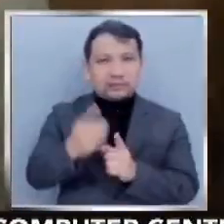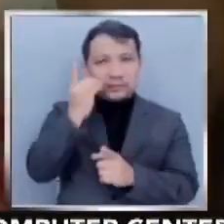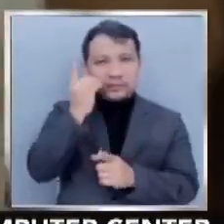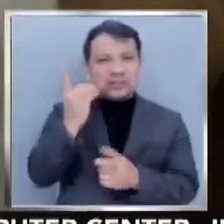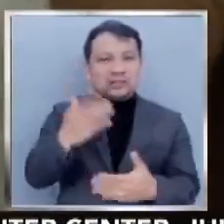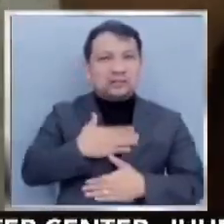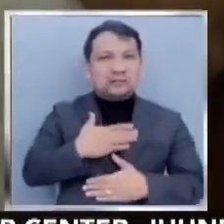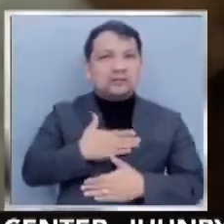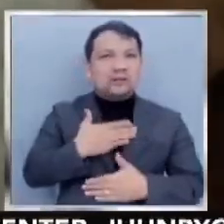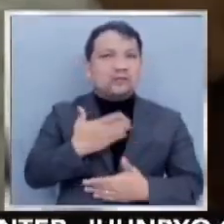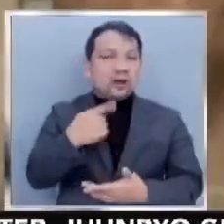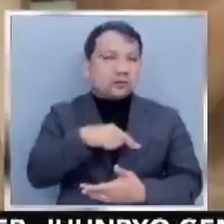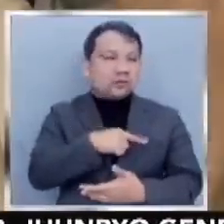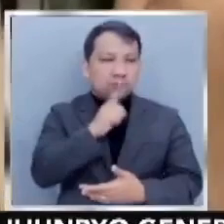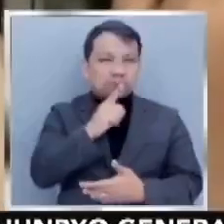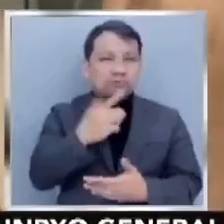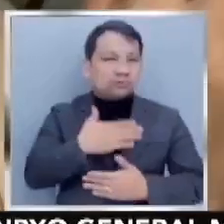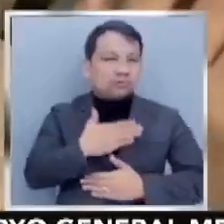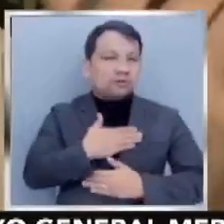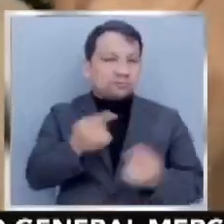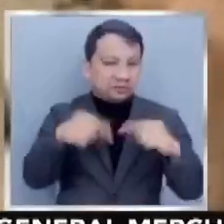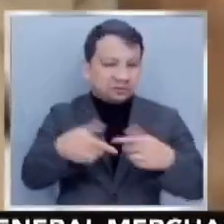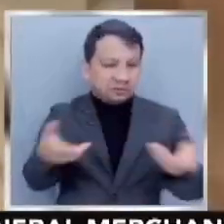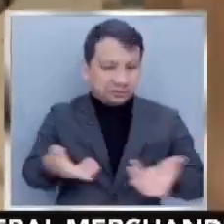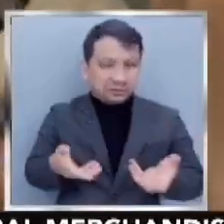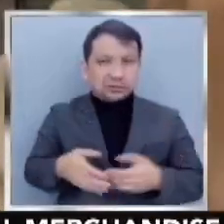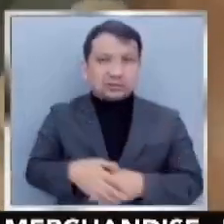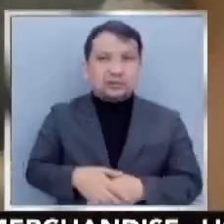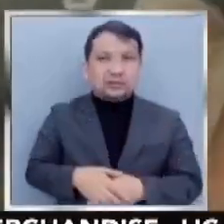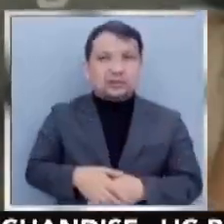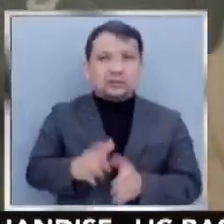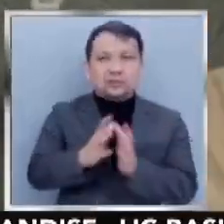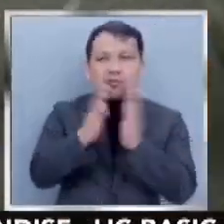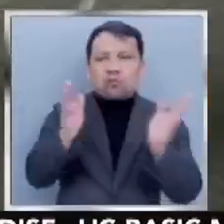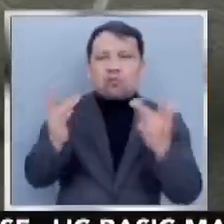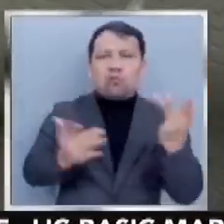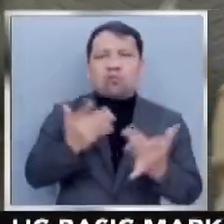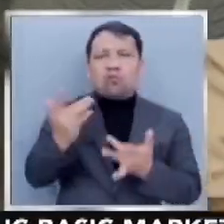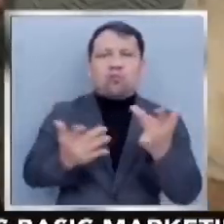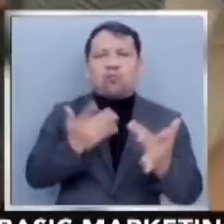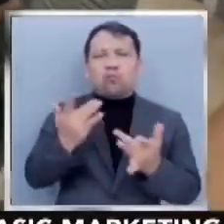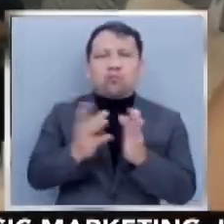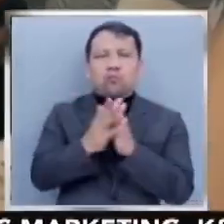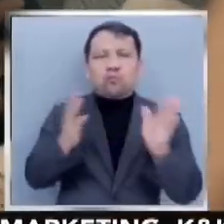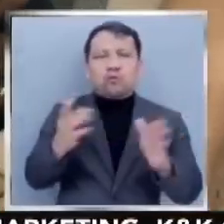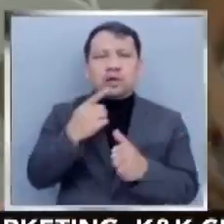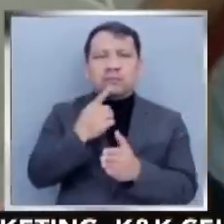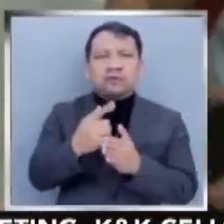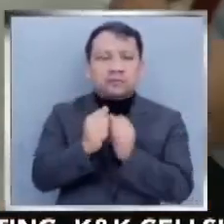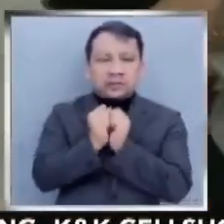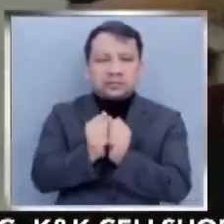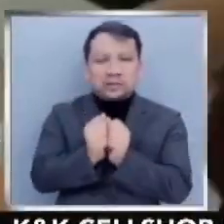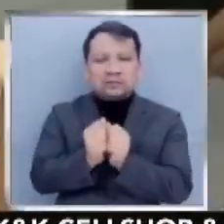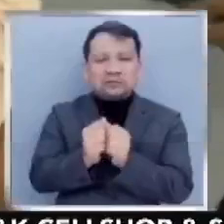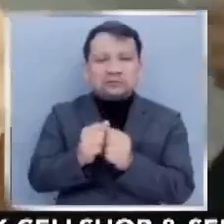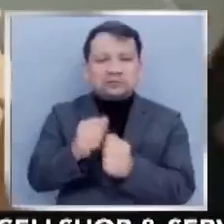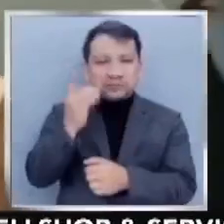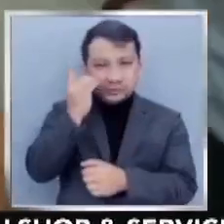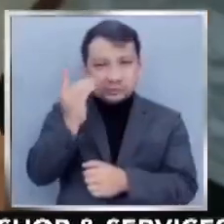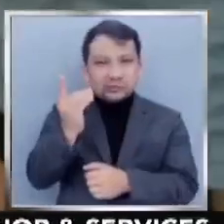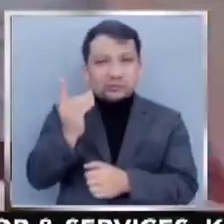so happy na naa sila Daria. Super enjoy! Nakasayaw na ako si Ding Dong Dantes! Perfect kayo